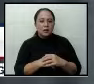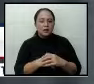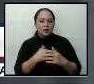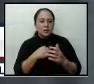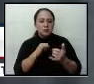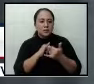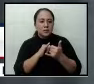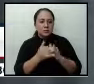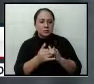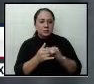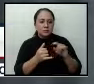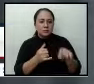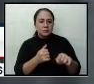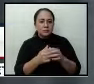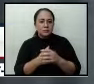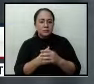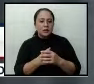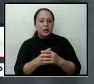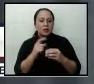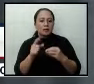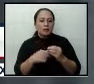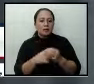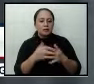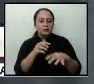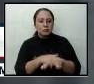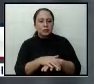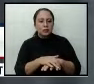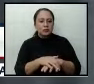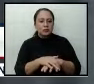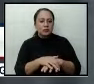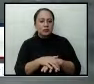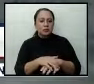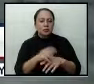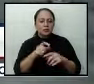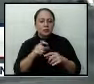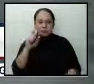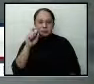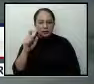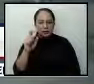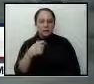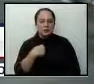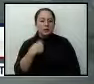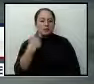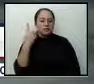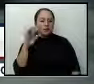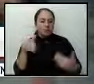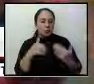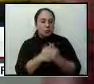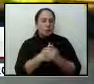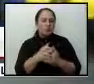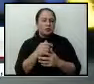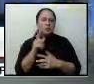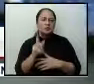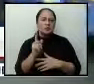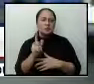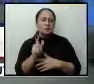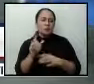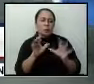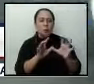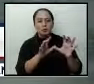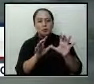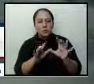gagawin regarding integration. Kaya hindi rin natin minadali yung para sa lahat. Kabilang sa 20 common violations na kasama sa